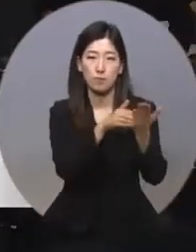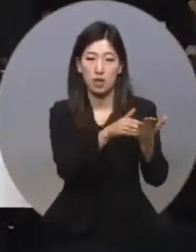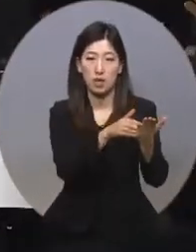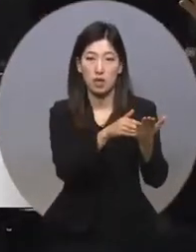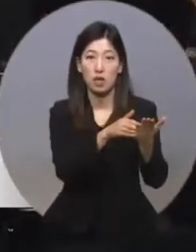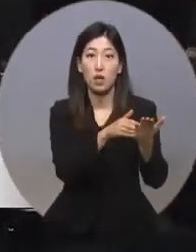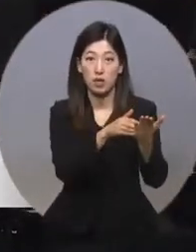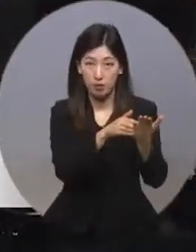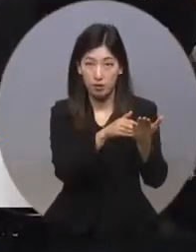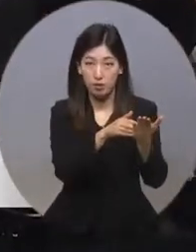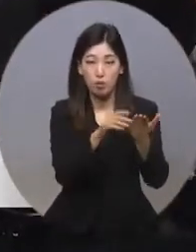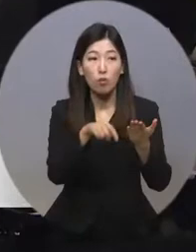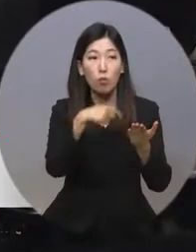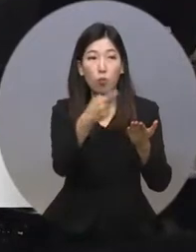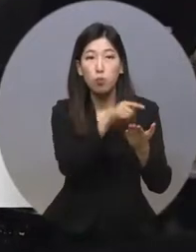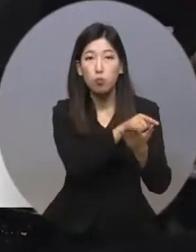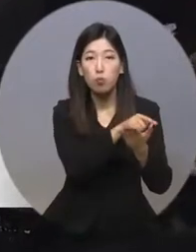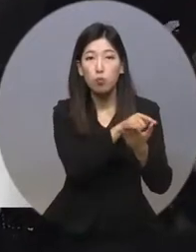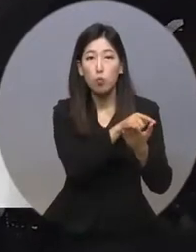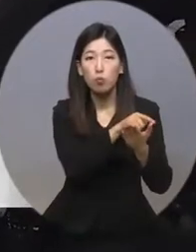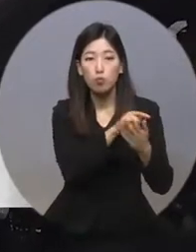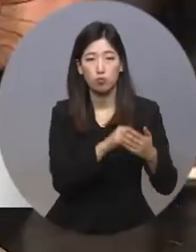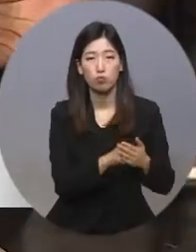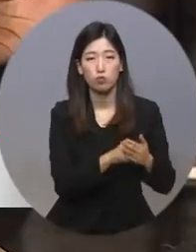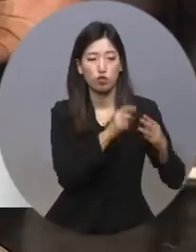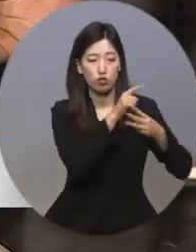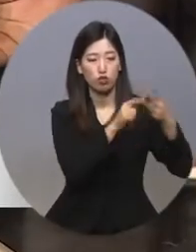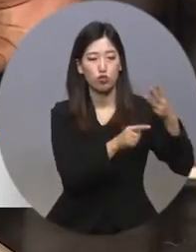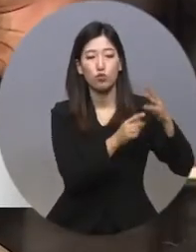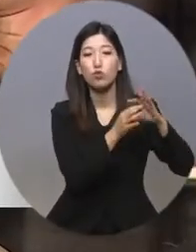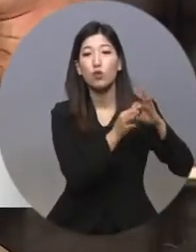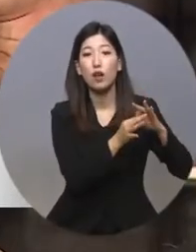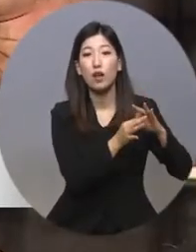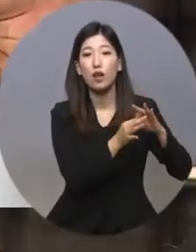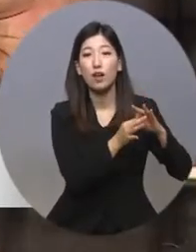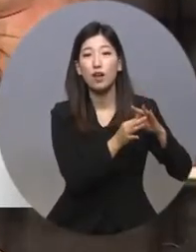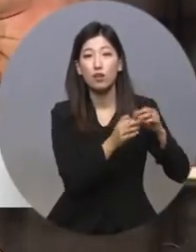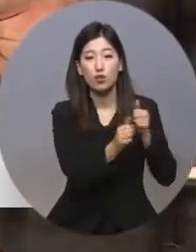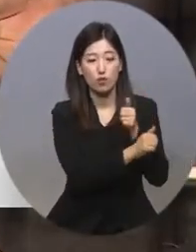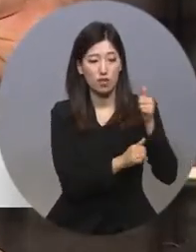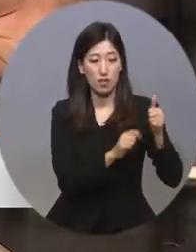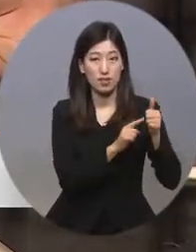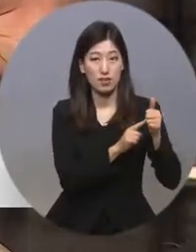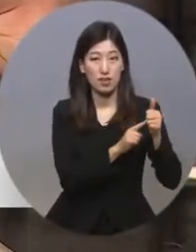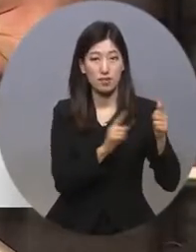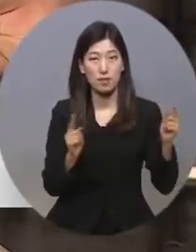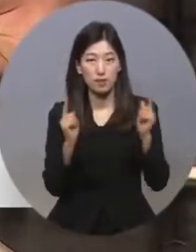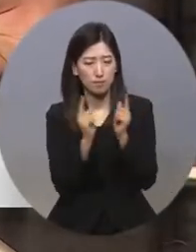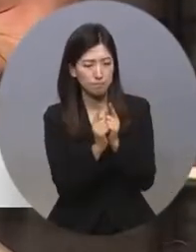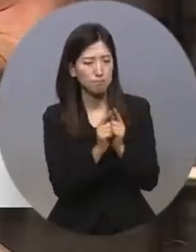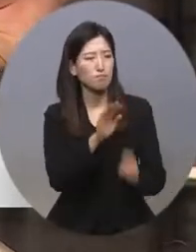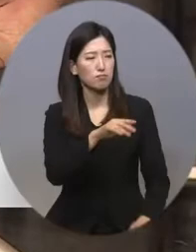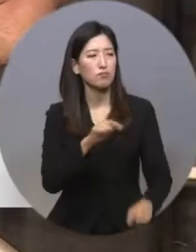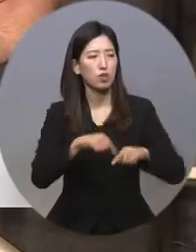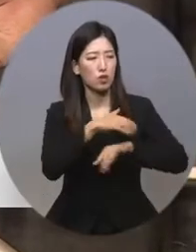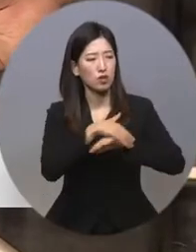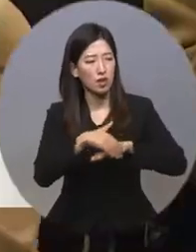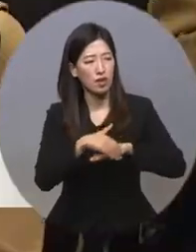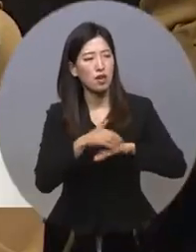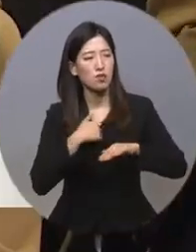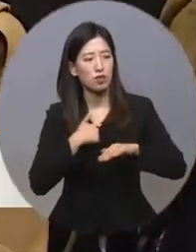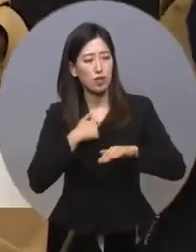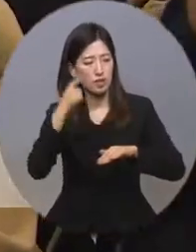인수위 사회문화복지분과 이미자 간사가 방문해 시위에 대한 조속한 해결과 실효성 있는 정책 반영 등을